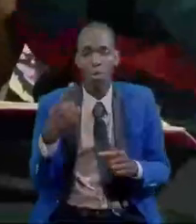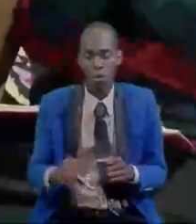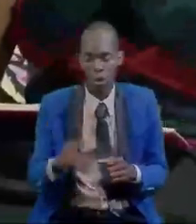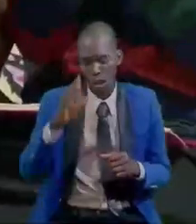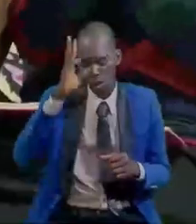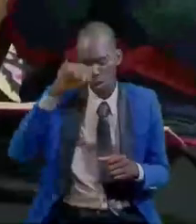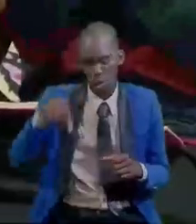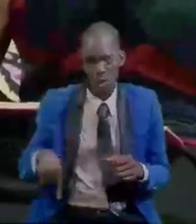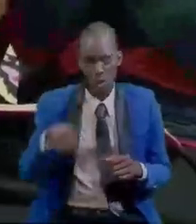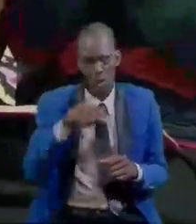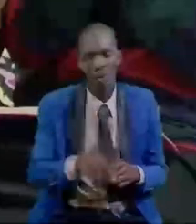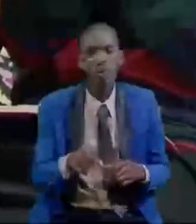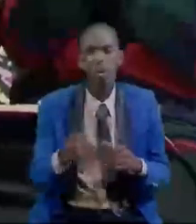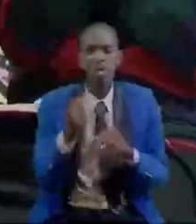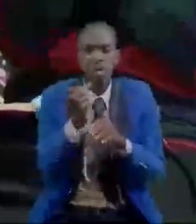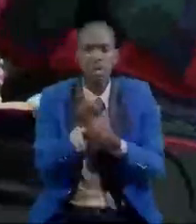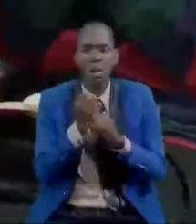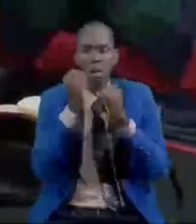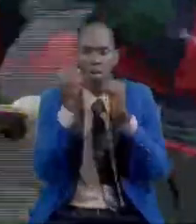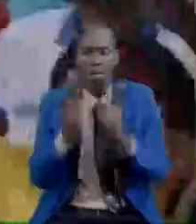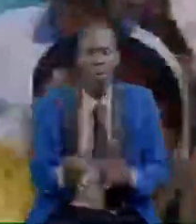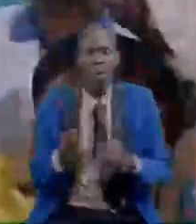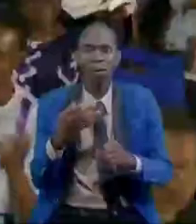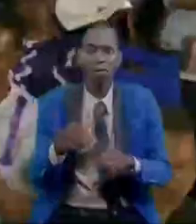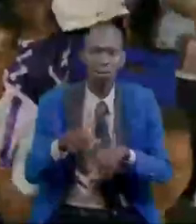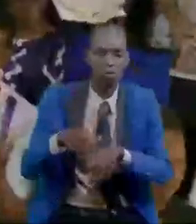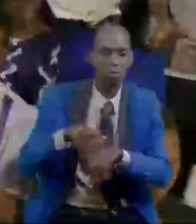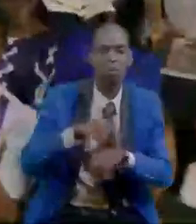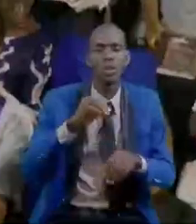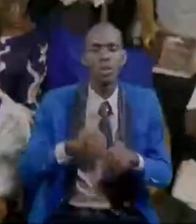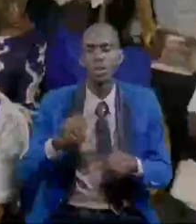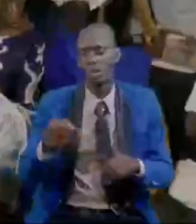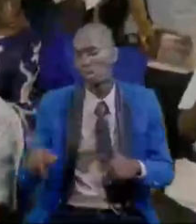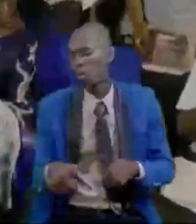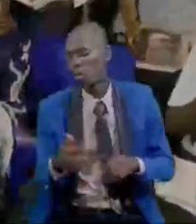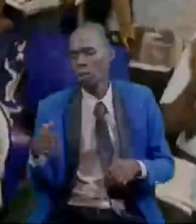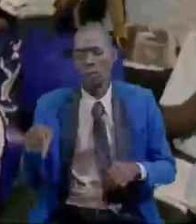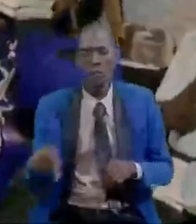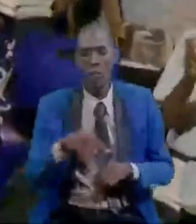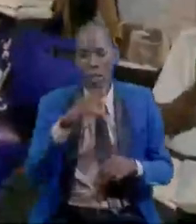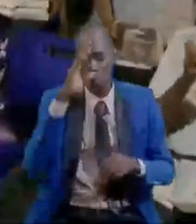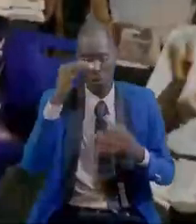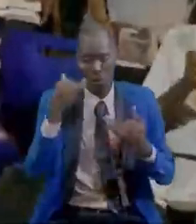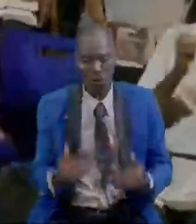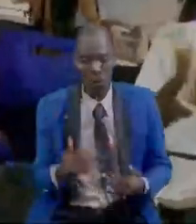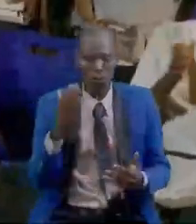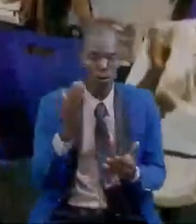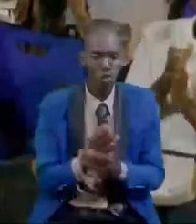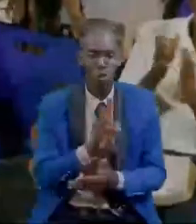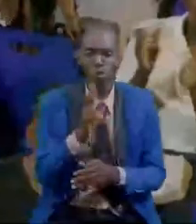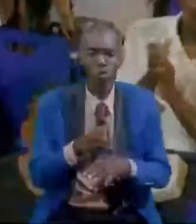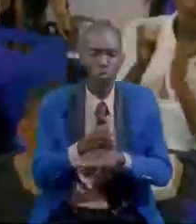créé dans ce pied de chair. Et le garçon a commencé à marcher de façon